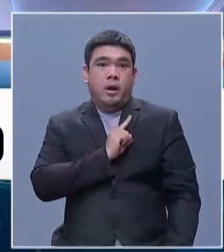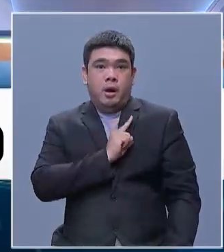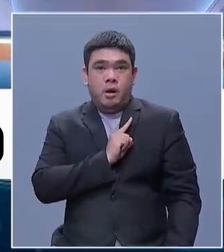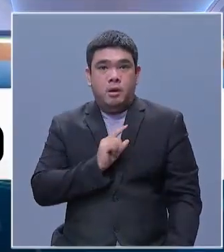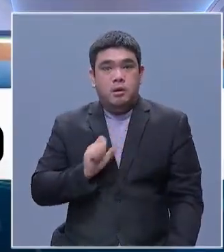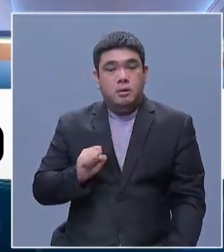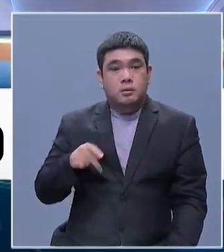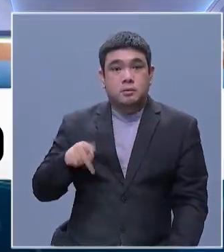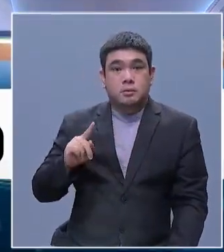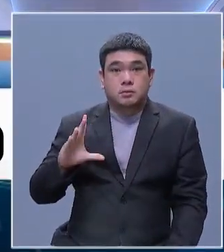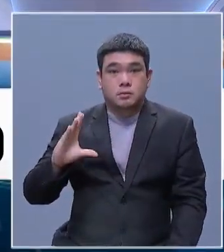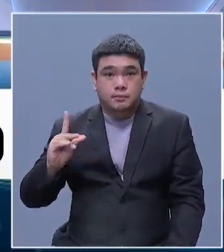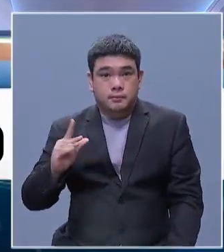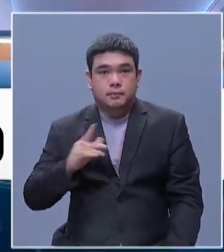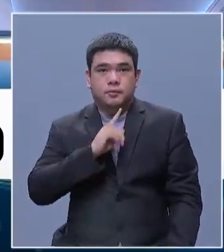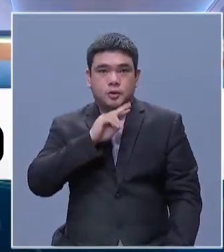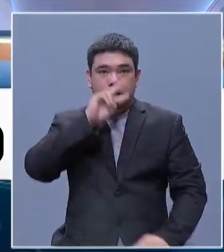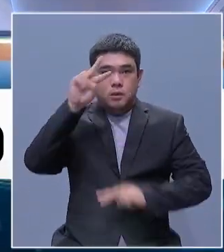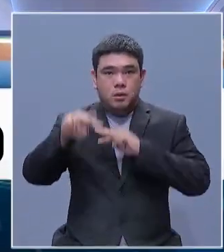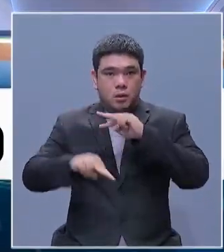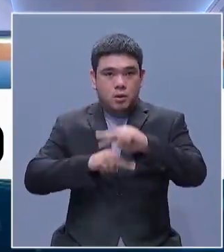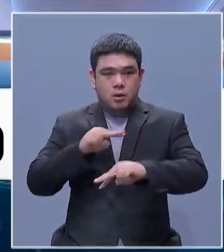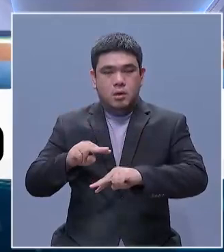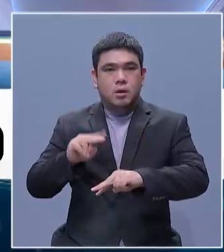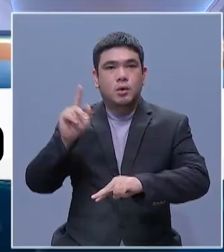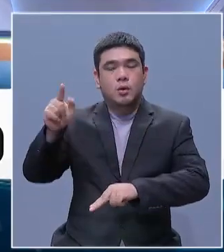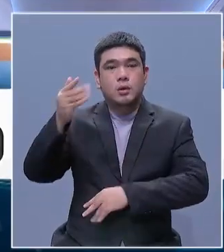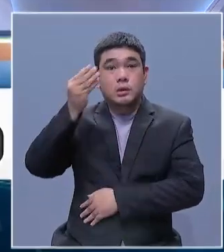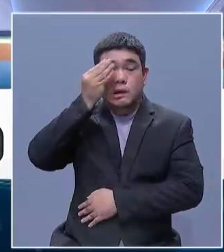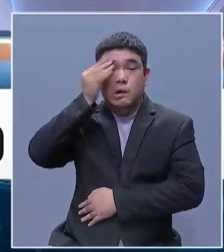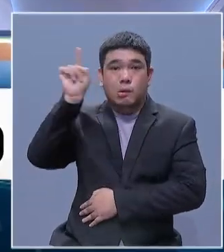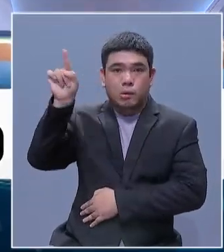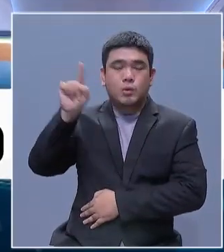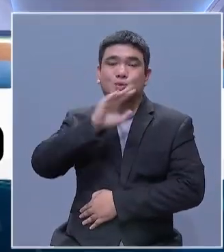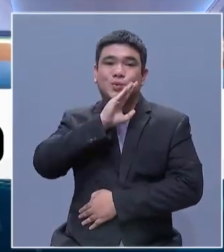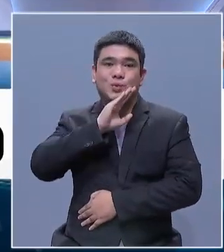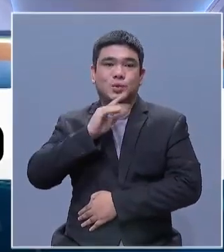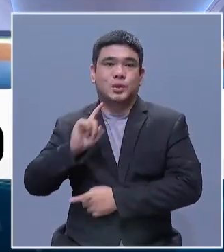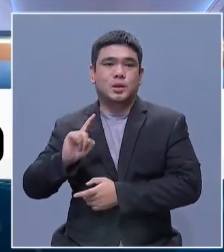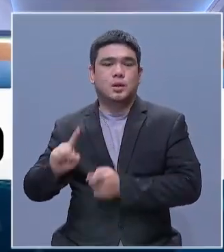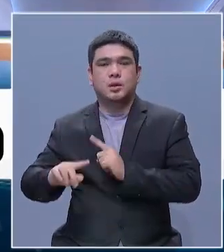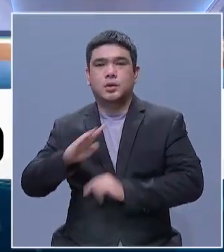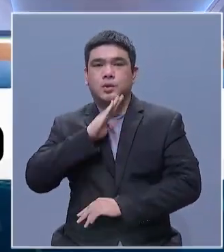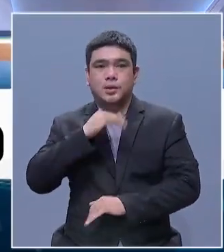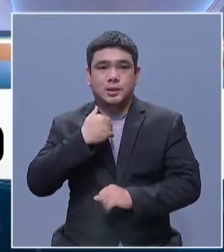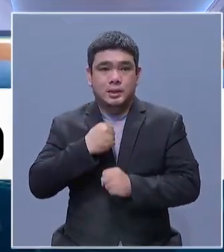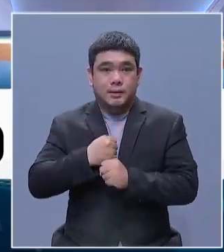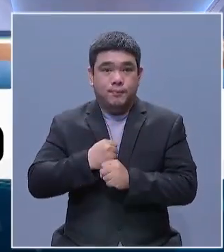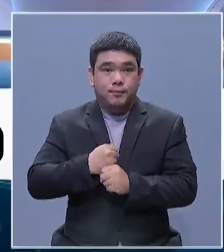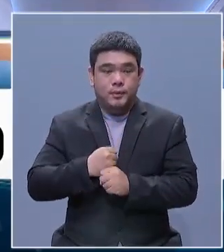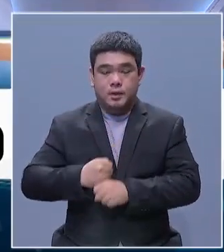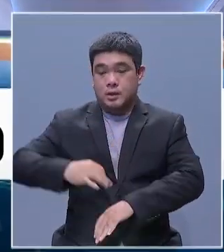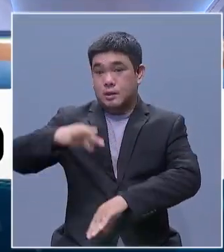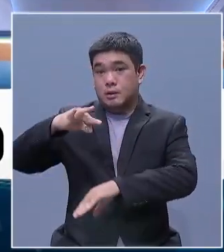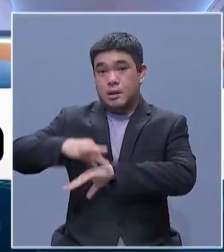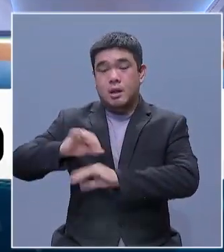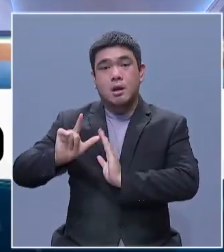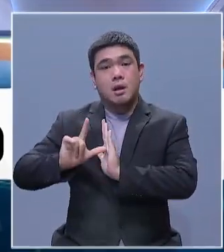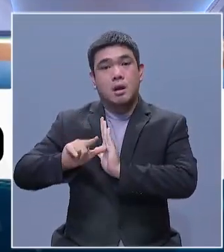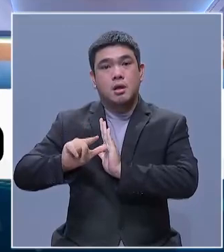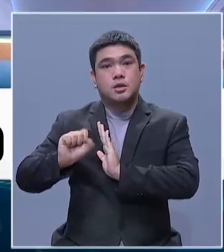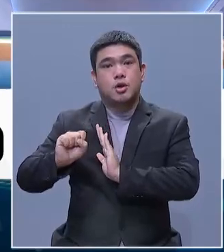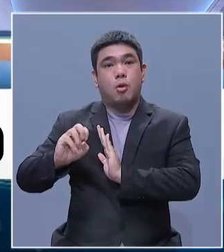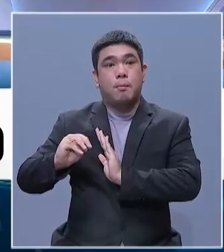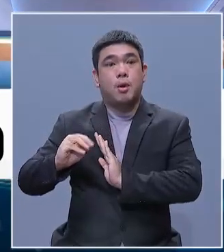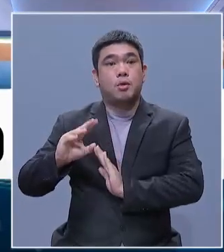างสมช.แล้วก็ติดตามสถานการณ์ในอิสราเอลด้วยนะคะขณะเดียวกันเดี๋ยวต้องมีวาระสำคัญนั่นก็คือการแต่งตั้งเลขาธิการสมช.